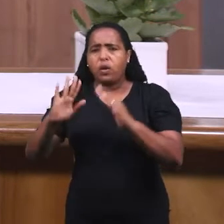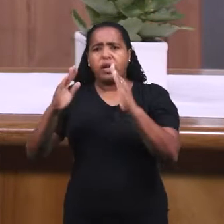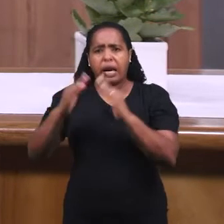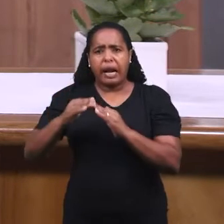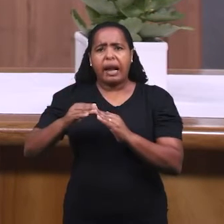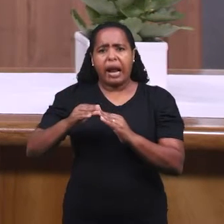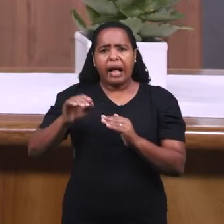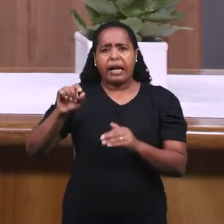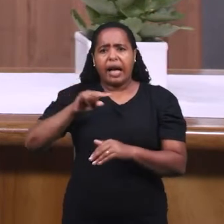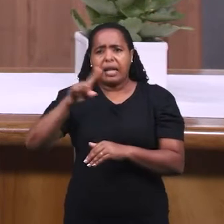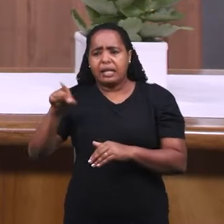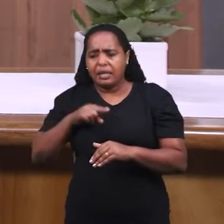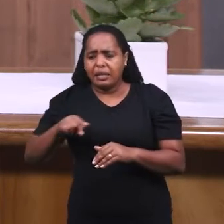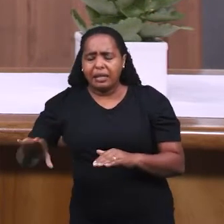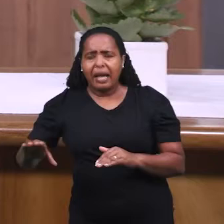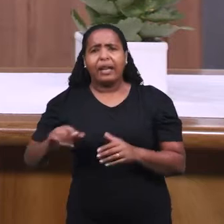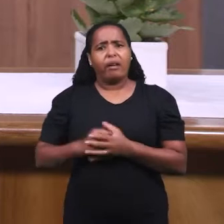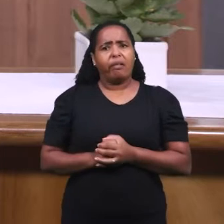когда он